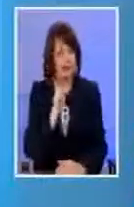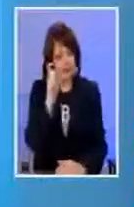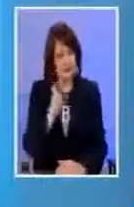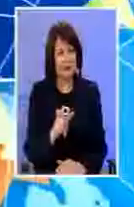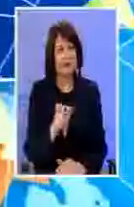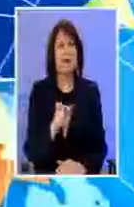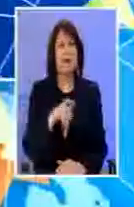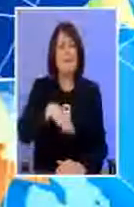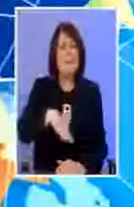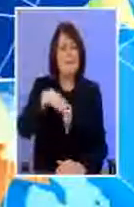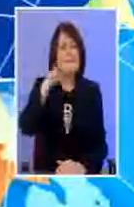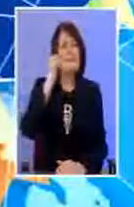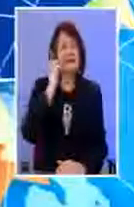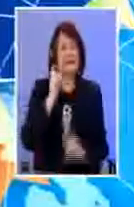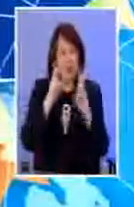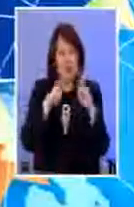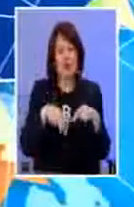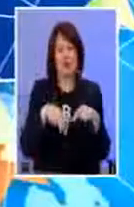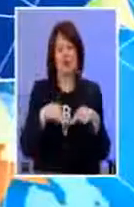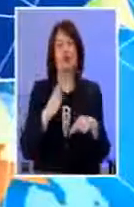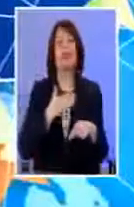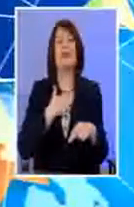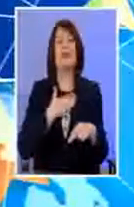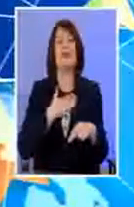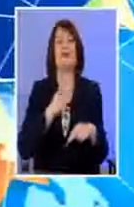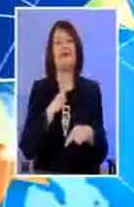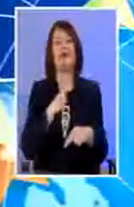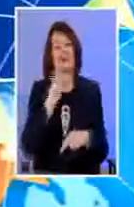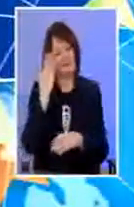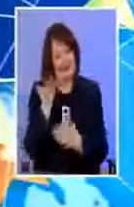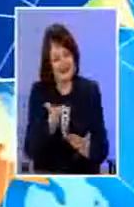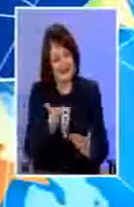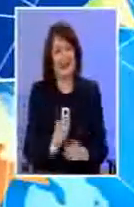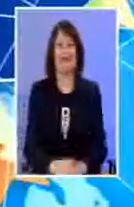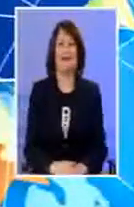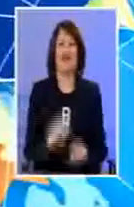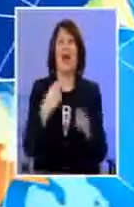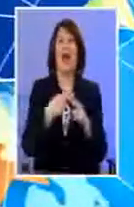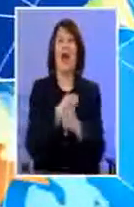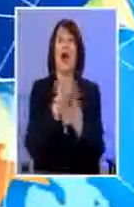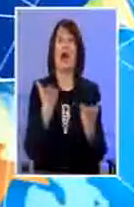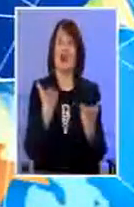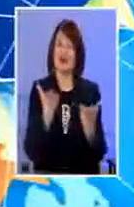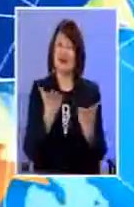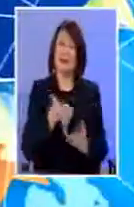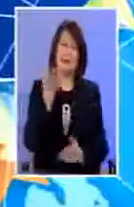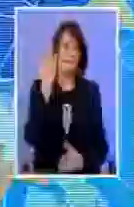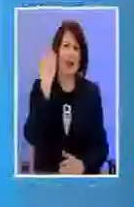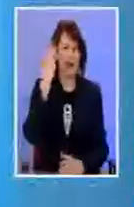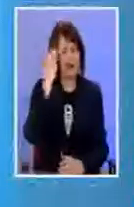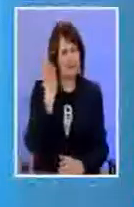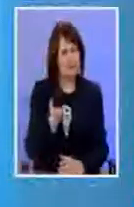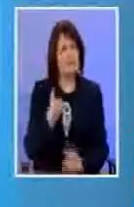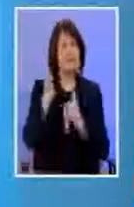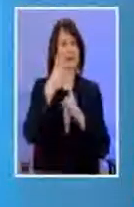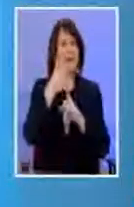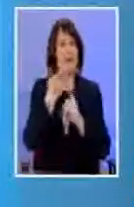γνωρίσαμε από παιδί, σας ξέρουμε, είστε ένας άνθρωπος δικός μας πια. Καλησπέρα, καμιά σας. Αριστούχος, από παλιά, σας θυμόμαστε,